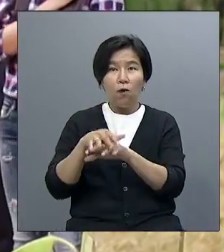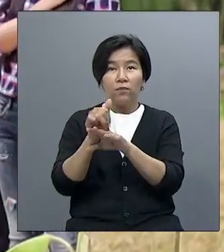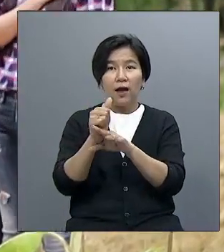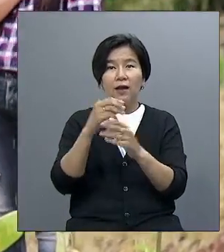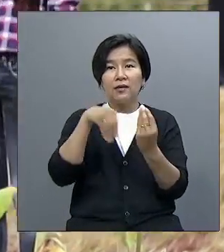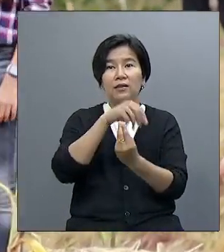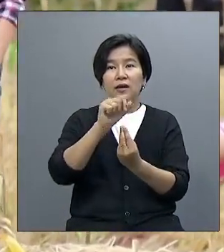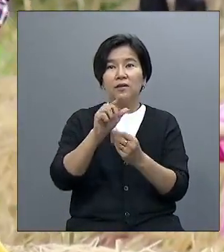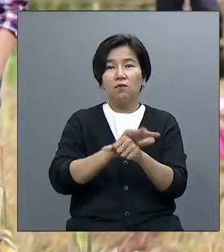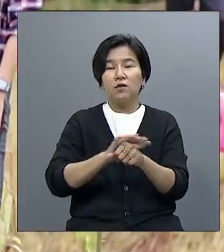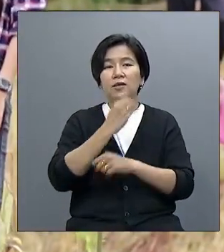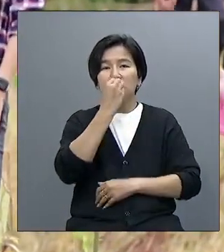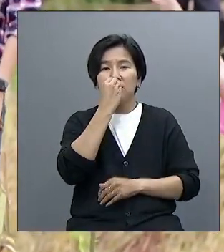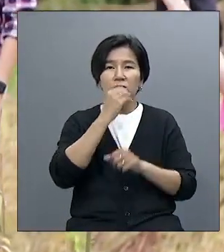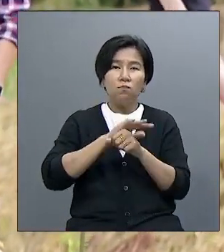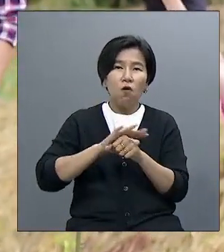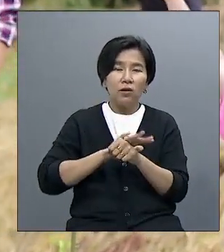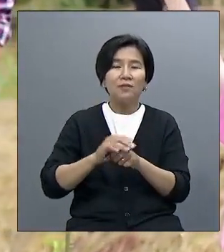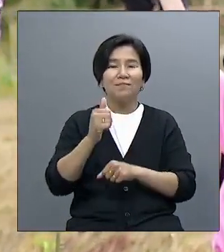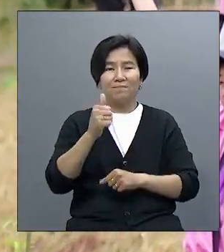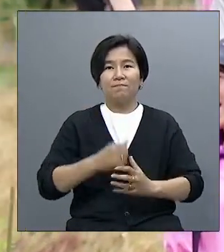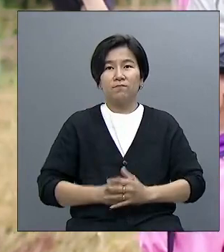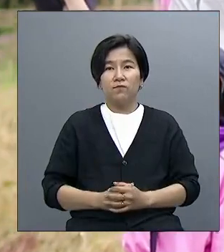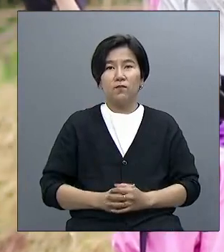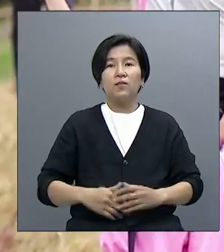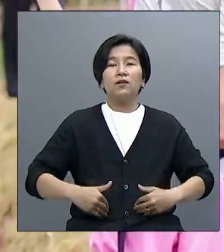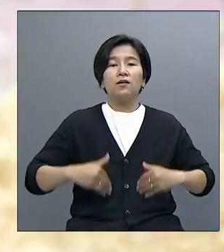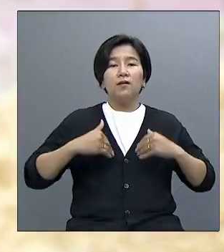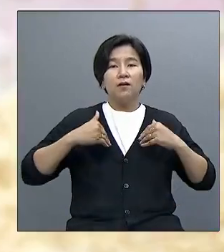การอยู่แบบพอมีพอกินพออยู่อาศัยค่ะถ้าเรากลับไปใช้ในชีวิต